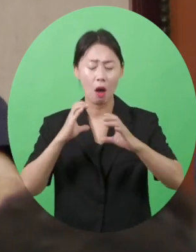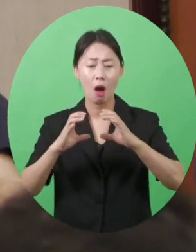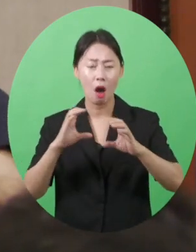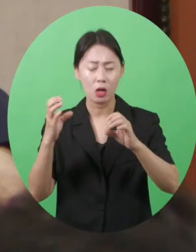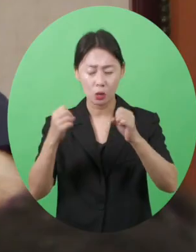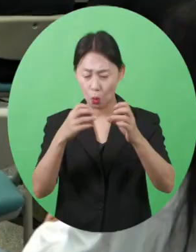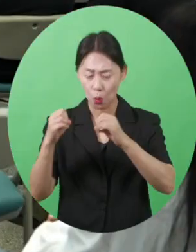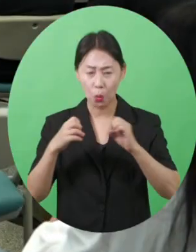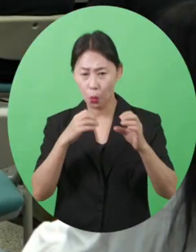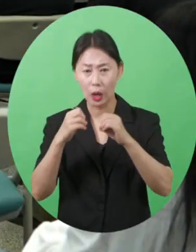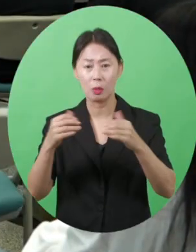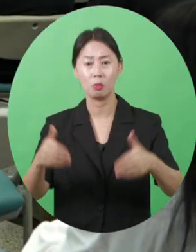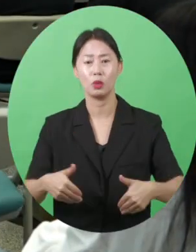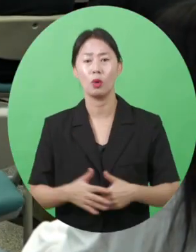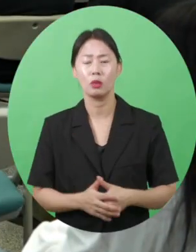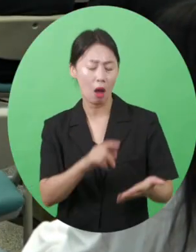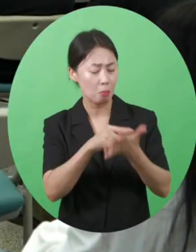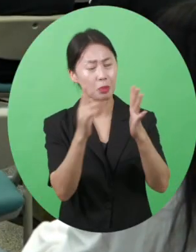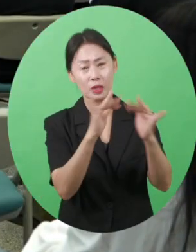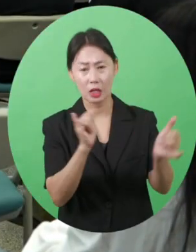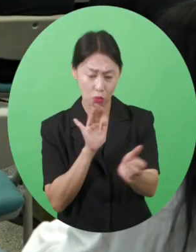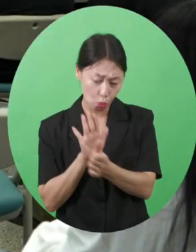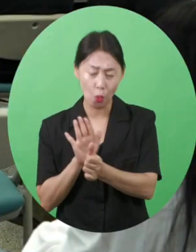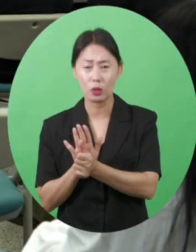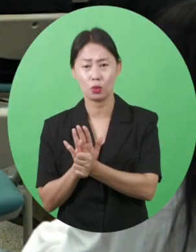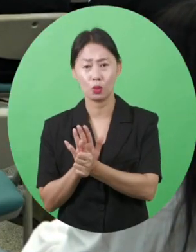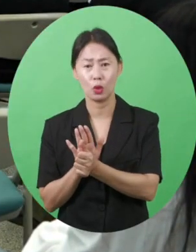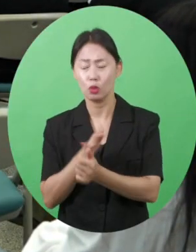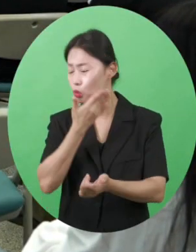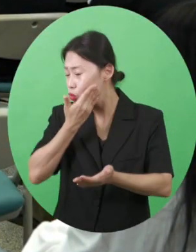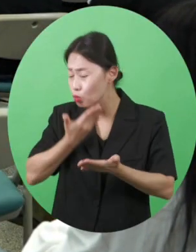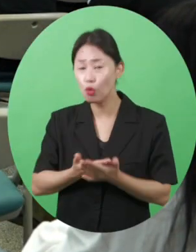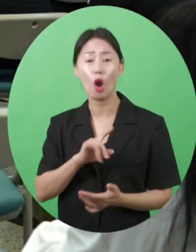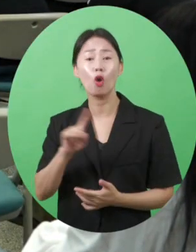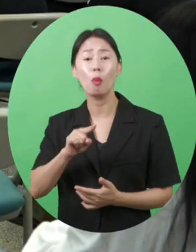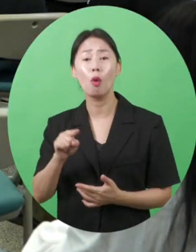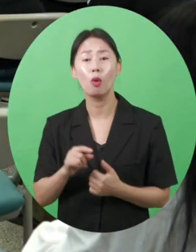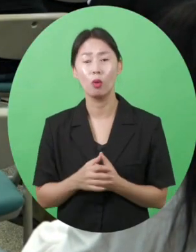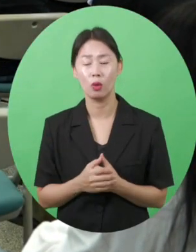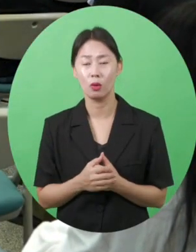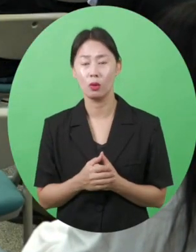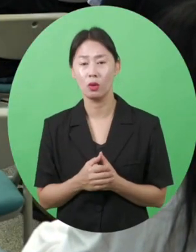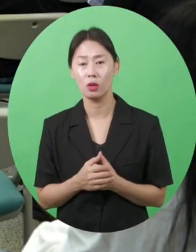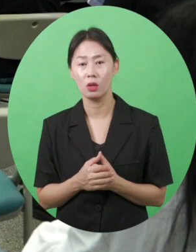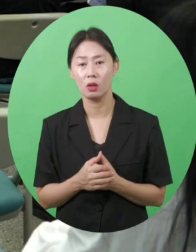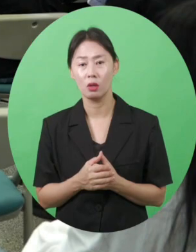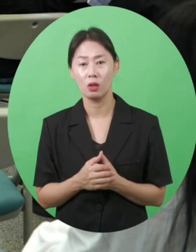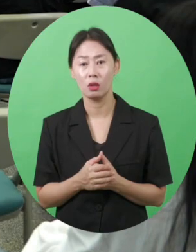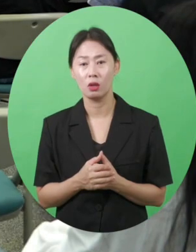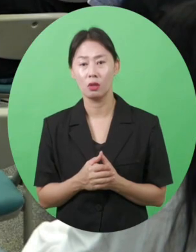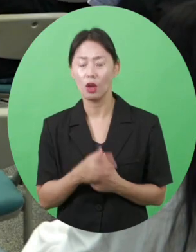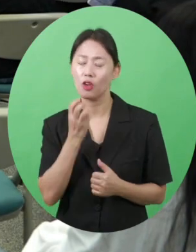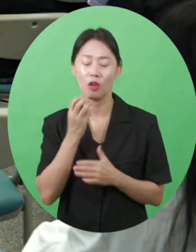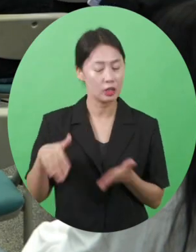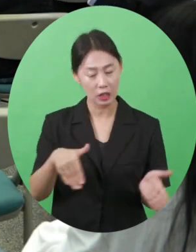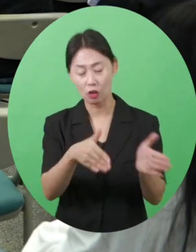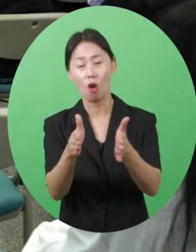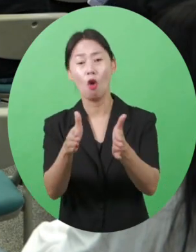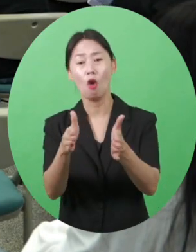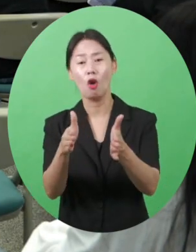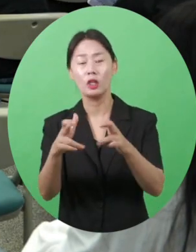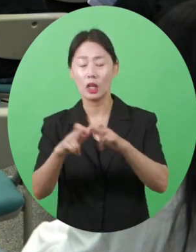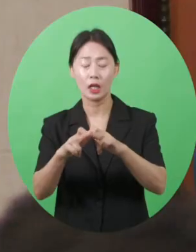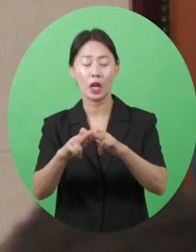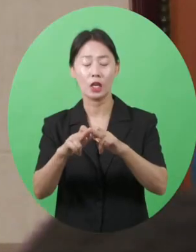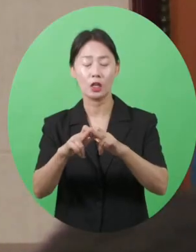있는 것 같습니다. 그 폐자 지원 과정에서 쟁점 부분에 있어서 저희가 이제 나름 경기도 장애인 권익공호기관이